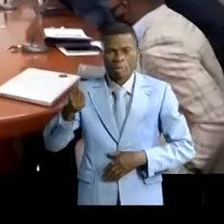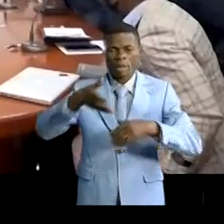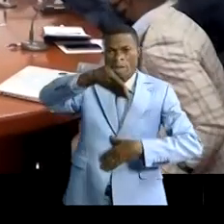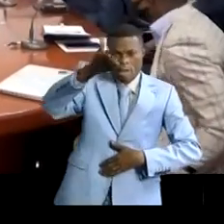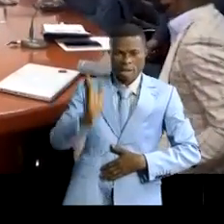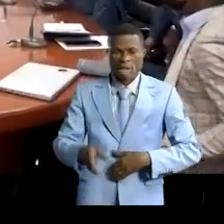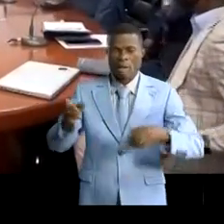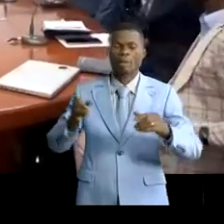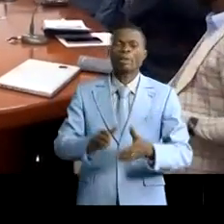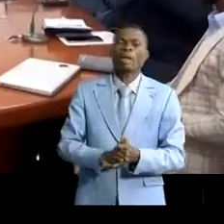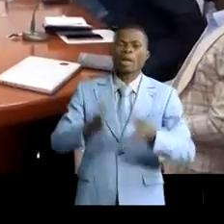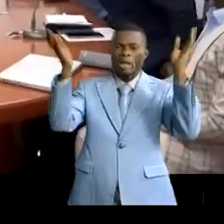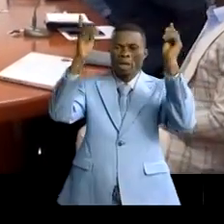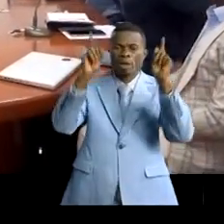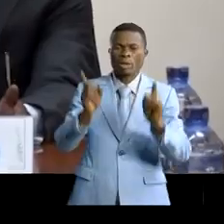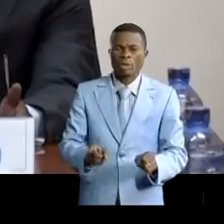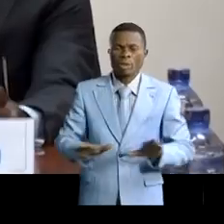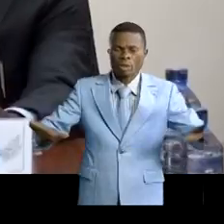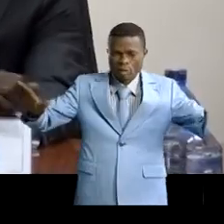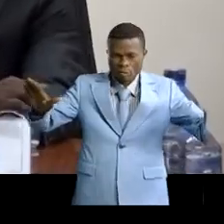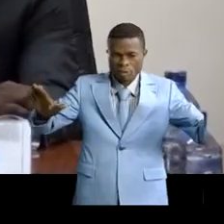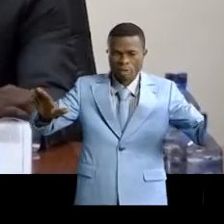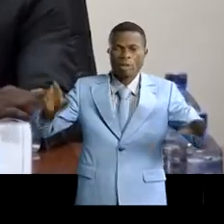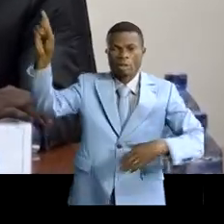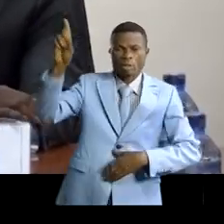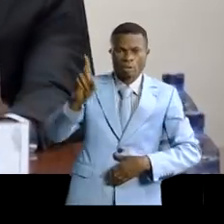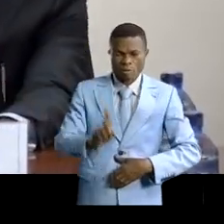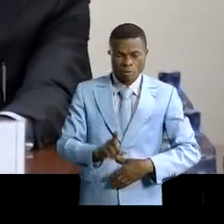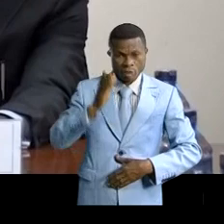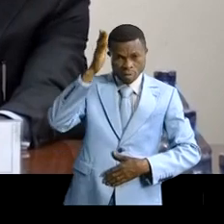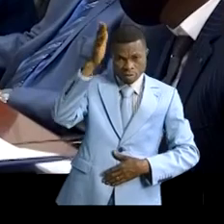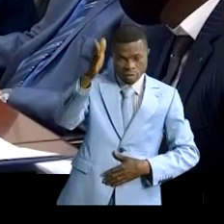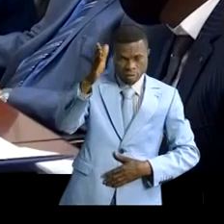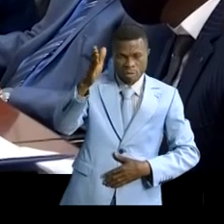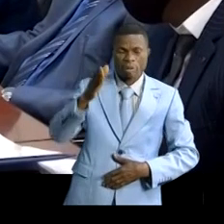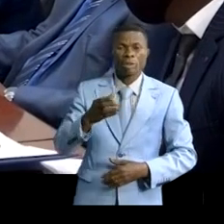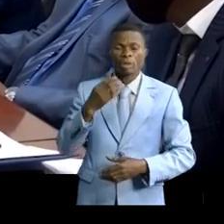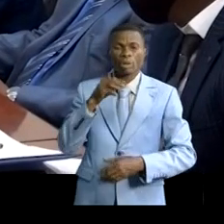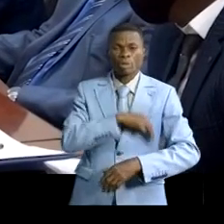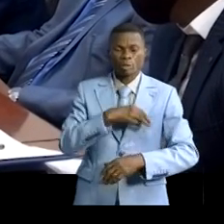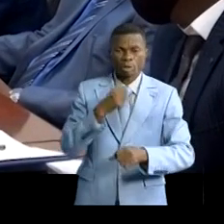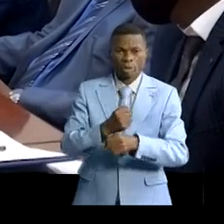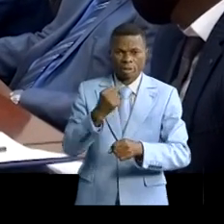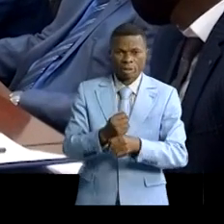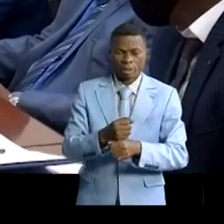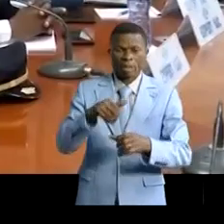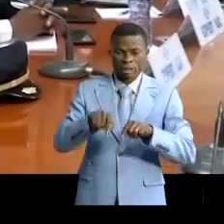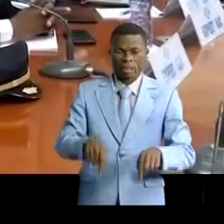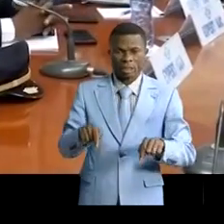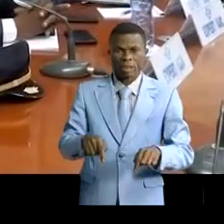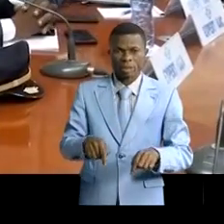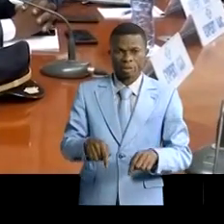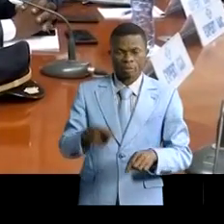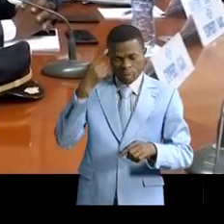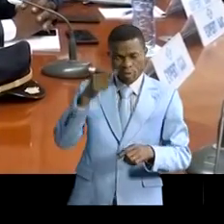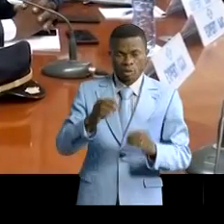de l'Aviation Civile Internationale qui vont effectuer dans les jours qui viennent une mission de travail dans notre pays. Pour